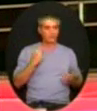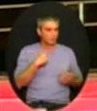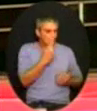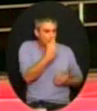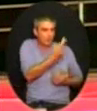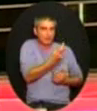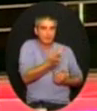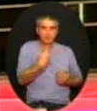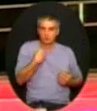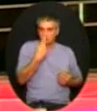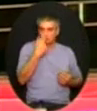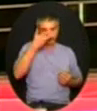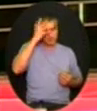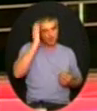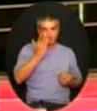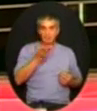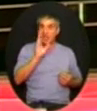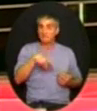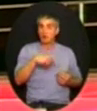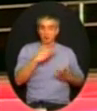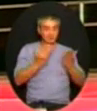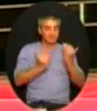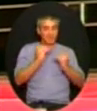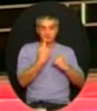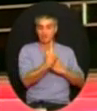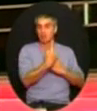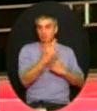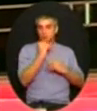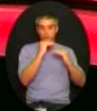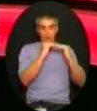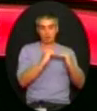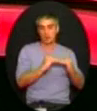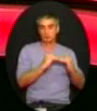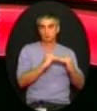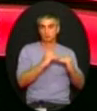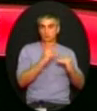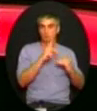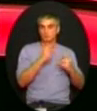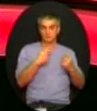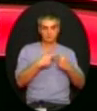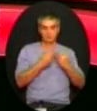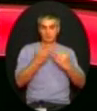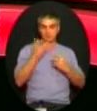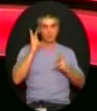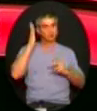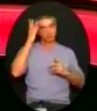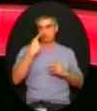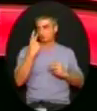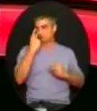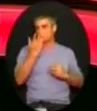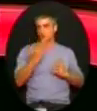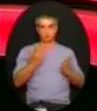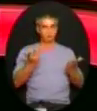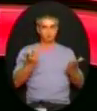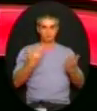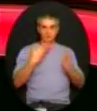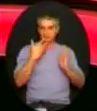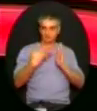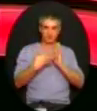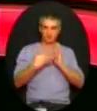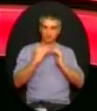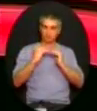פתיחה ציבורית רבה. אנחנו רואים, אפילו ביחס לעצמו יש החלשות, אבל בוודאי ביחס ליש עתיד, שאנחנו רואים